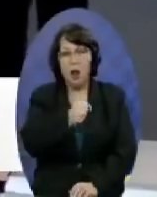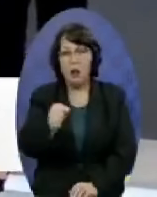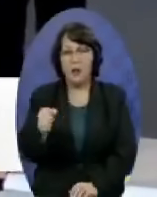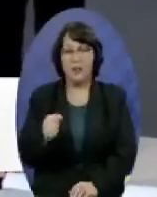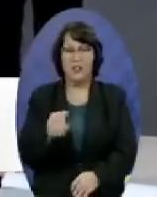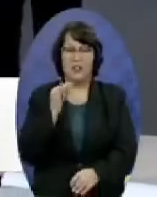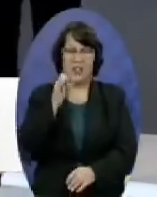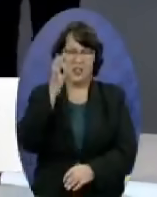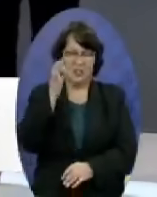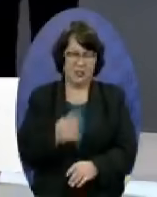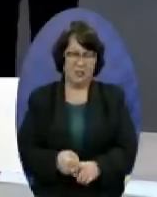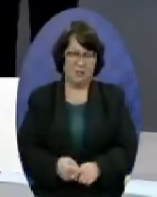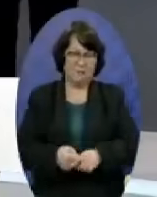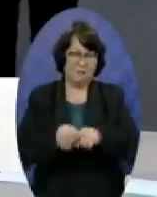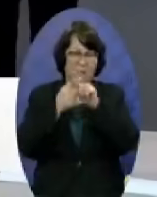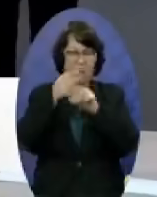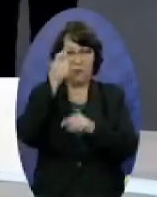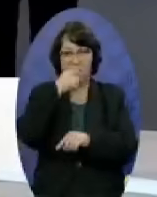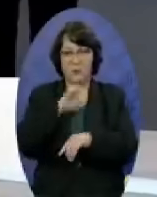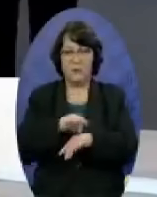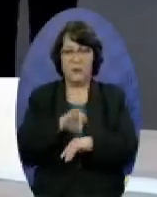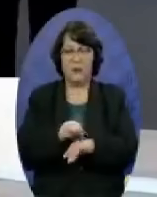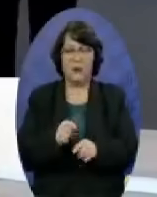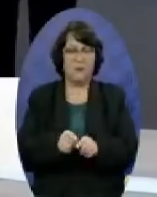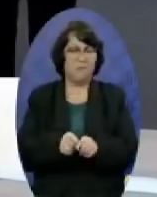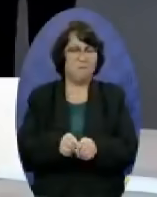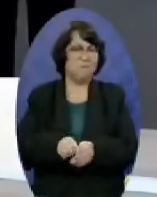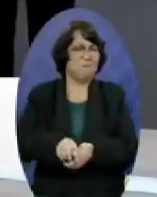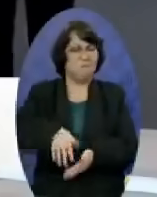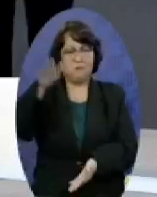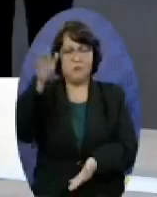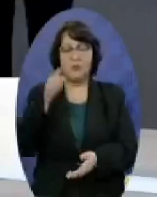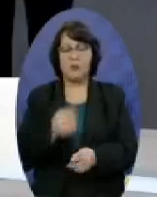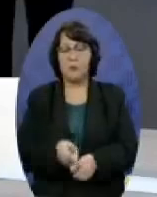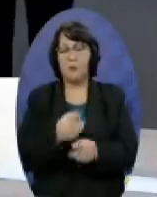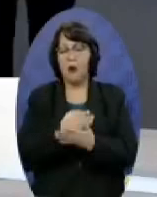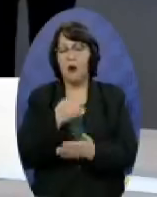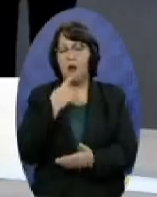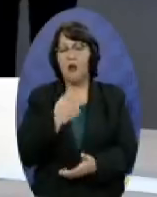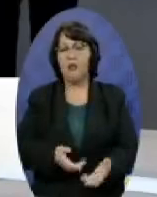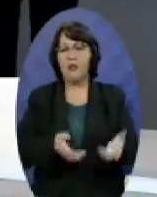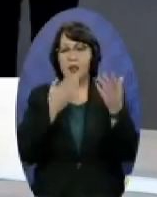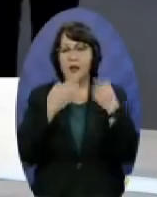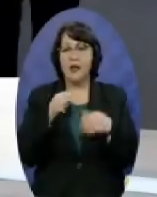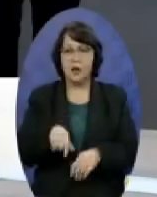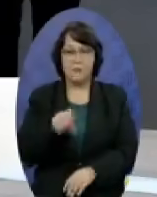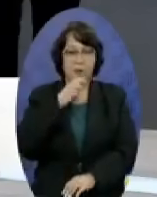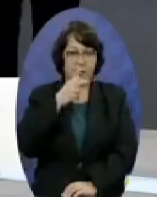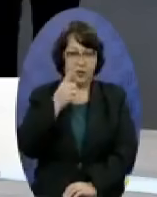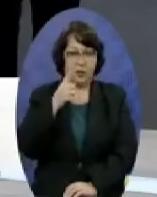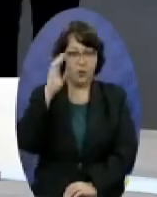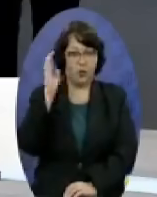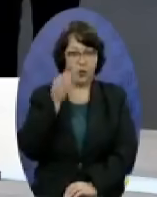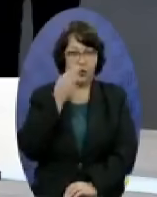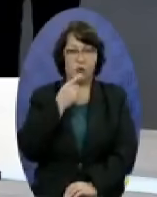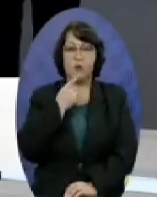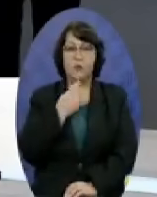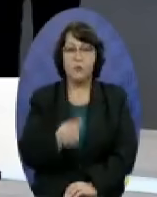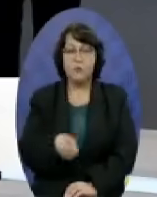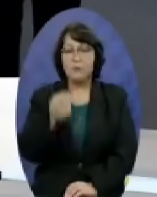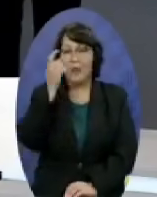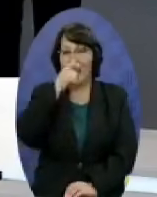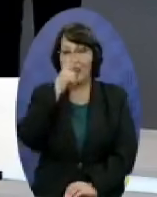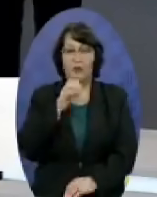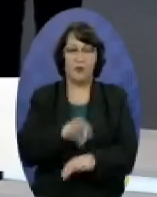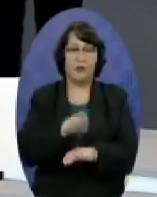бол өвчлөл ихсэн гэдэг юм мэдээллийг бол өгч байгаа. За тэгэхээр энд бас нэг мэдээллийг тодтож хэлэх ёстой. Томоогийн вирусын